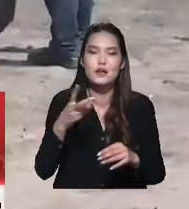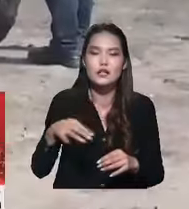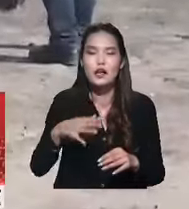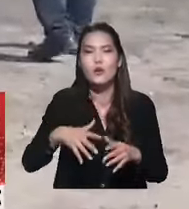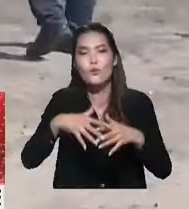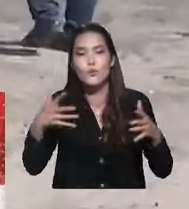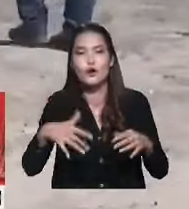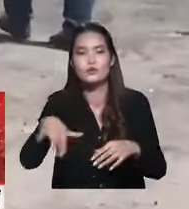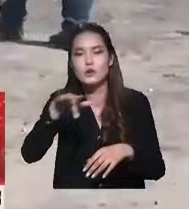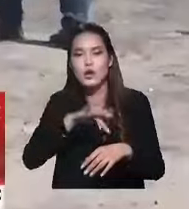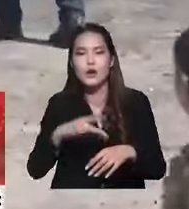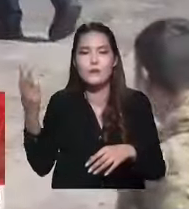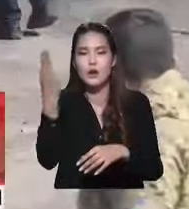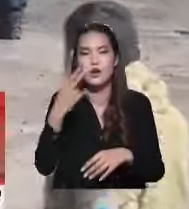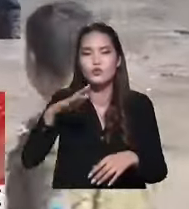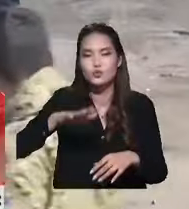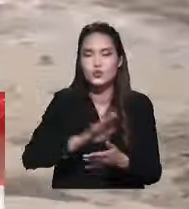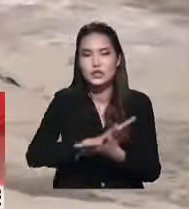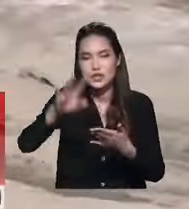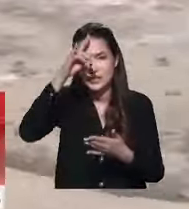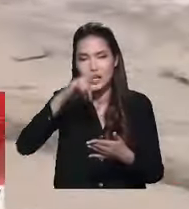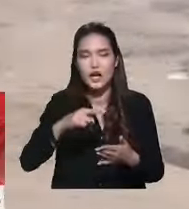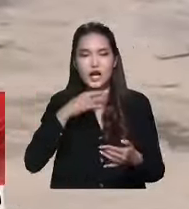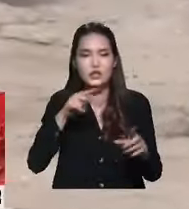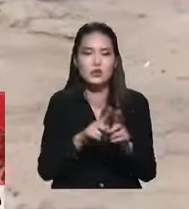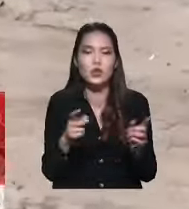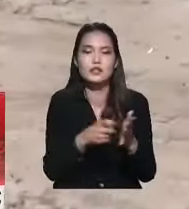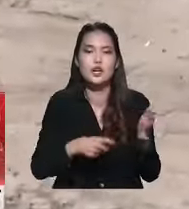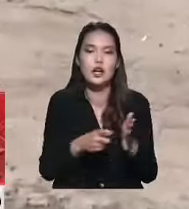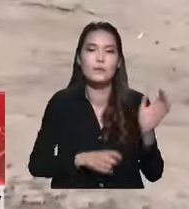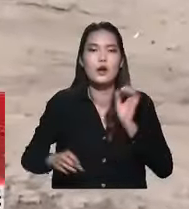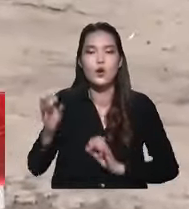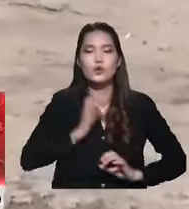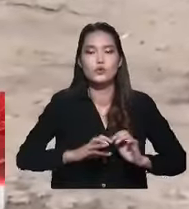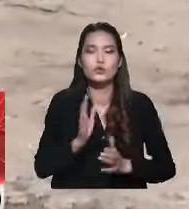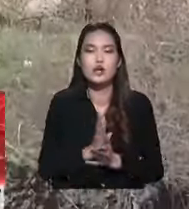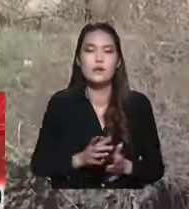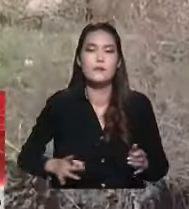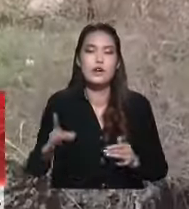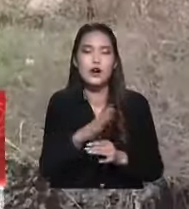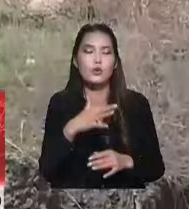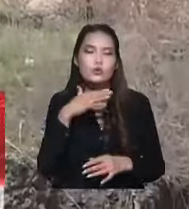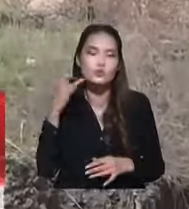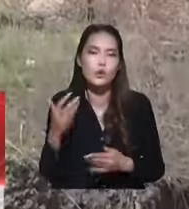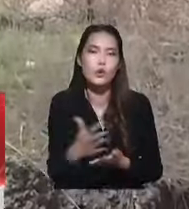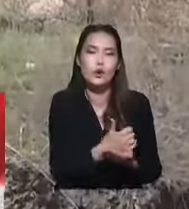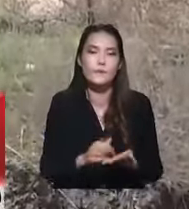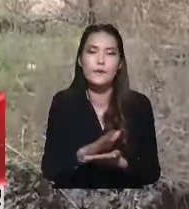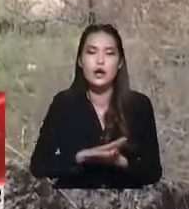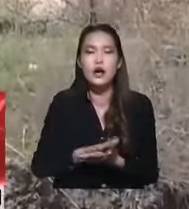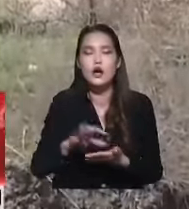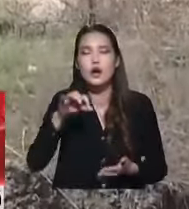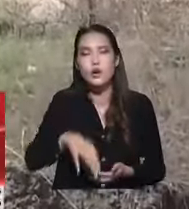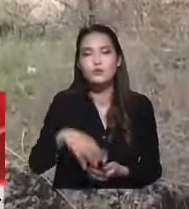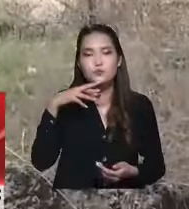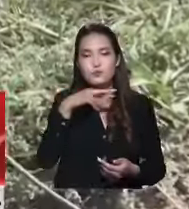Астаны. Поддержали акцию «Таза Казахстан» и карагандинские студенты. Будущие экологи, биологи и географы очистили от мусора